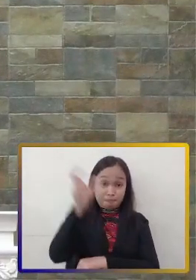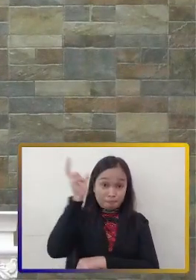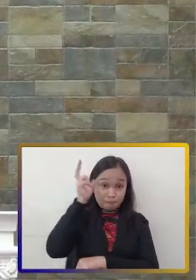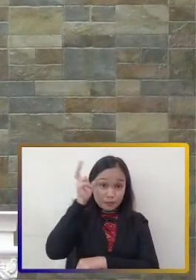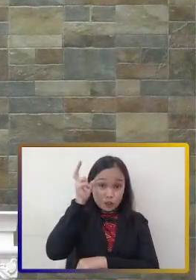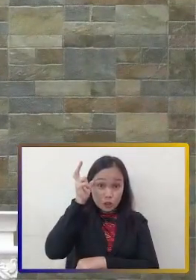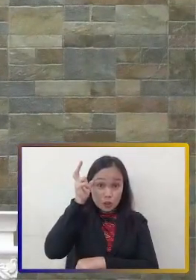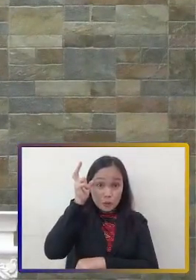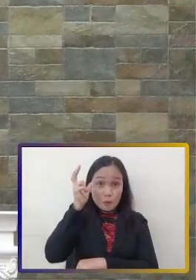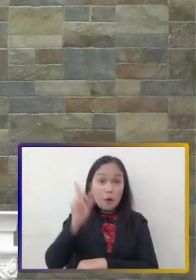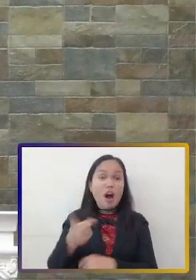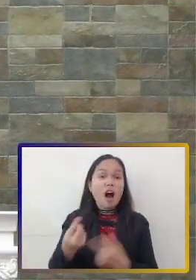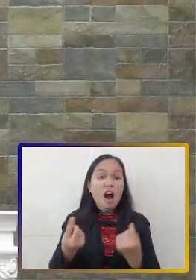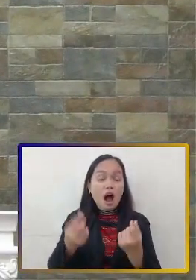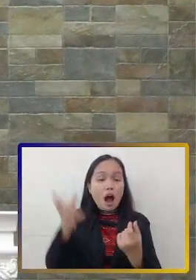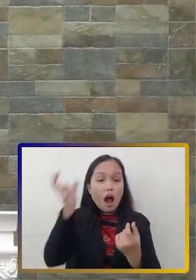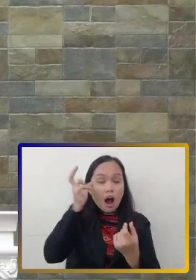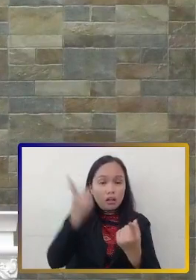ay kunin ng diablo.